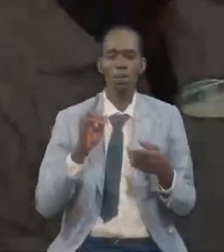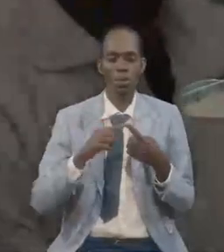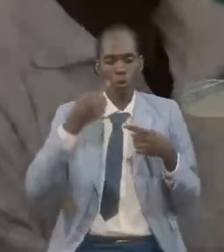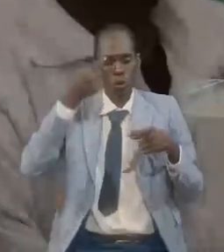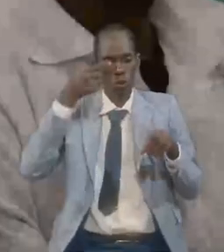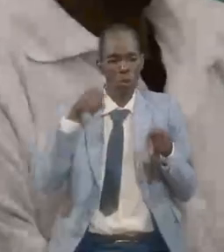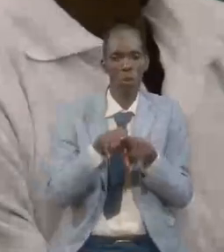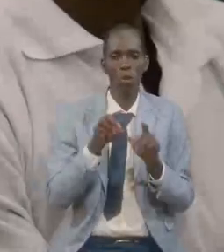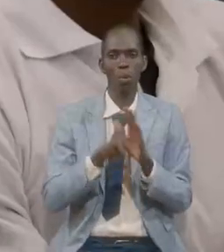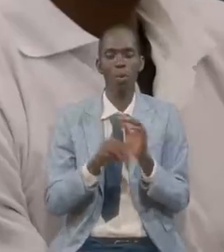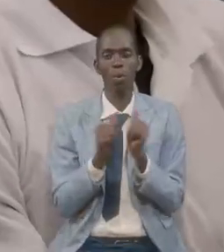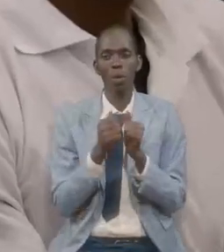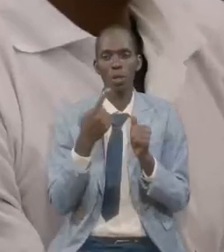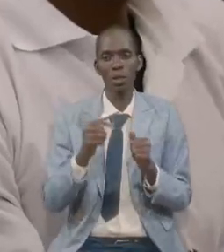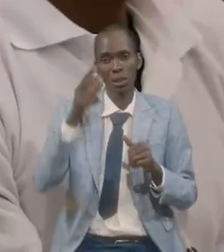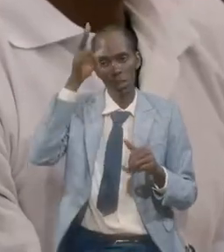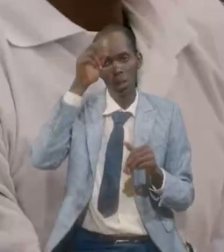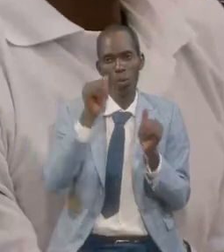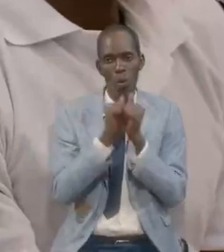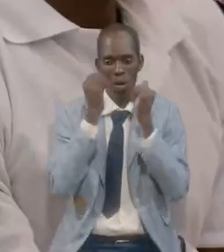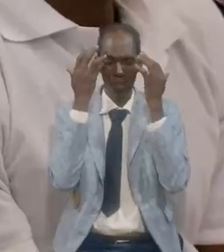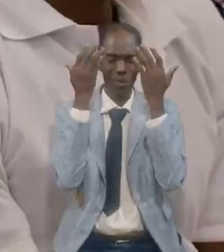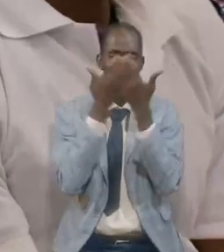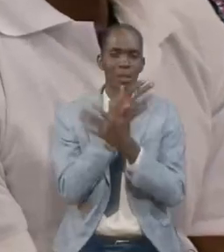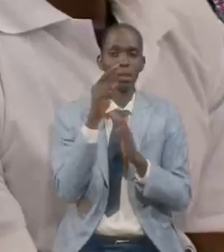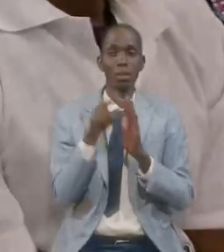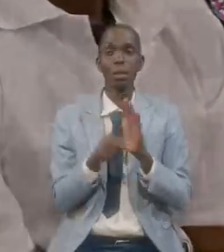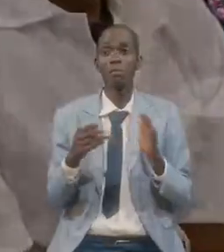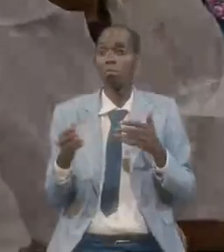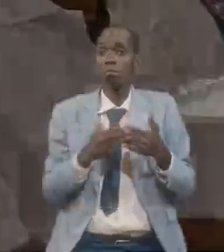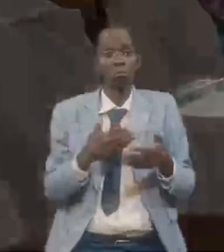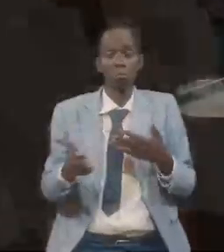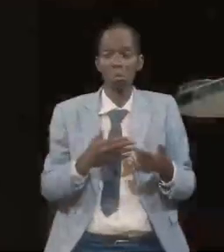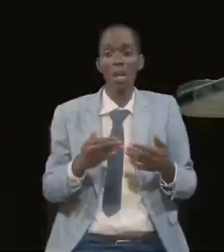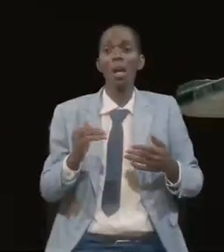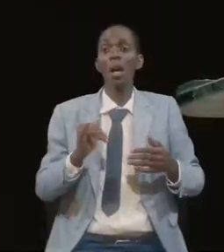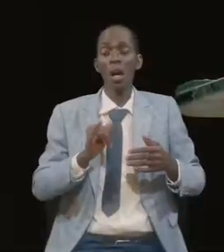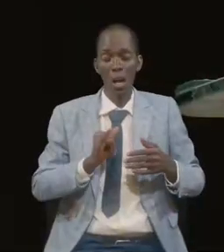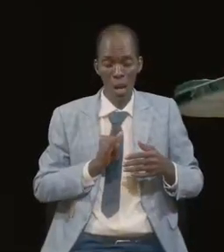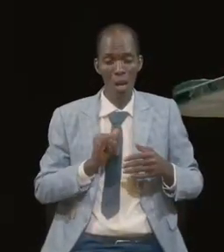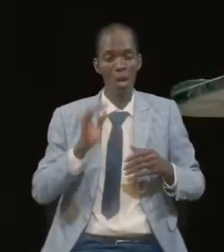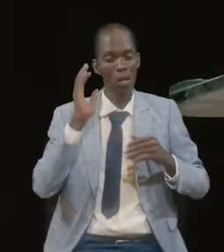les conduisent à une alliance avec le diable et avec l'ennemi. Dit que